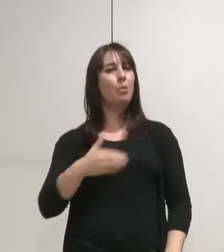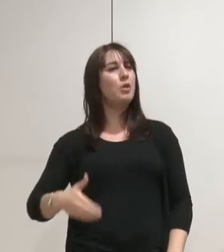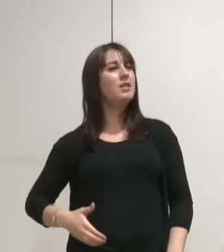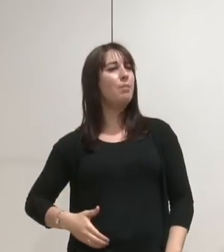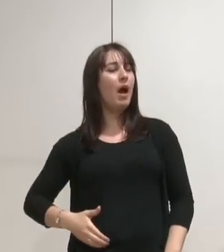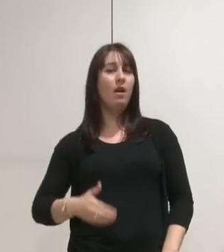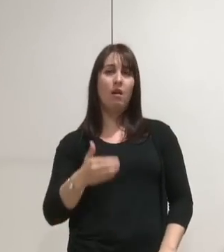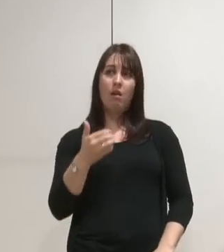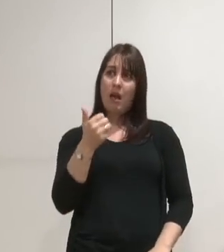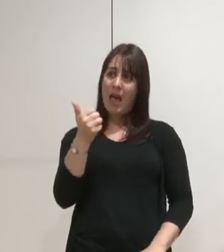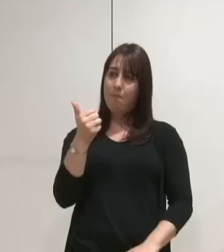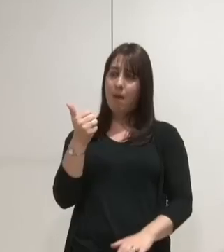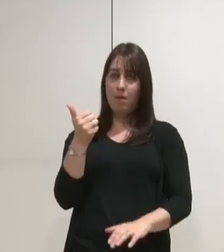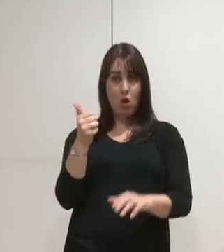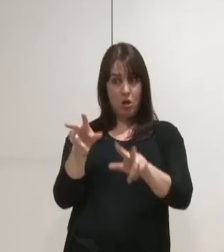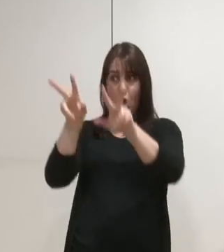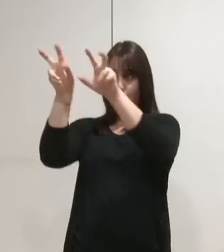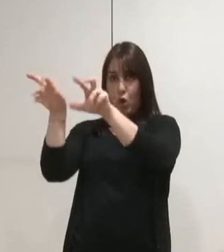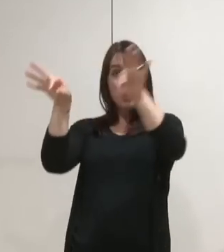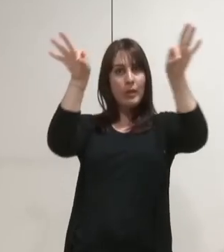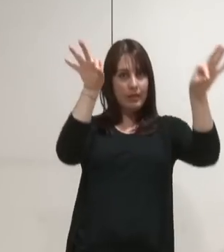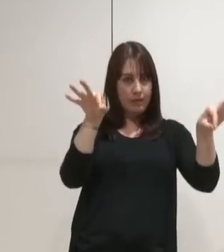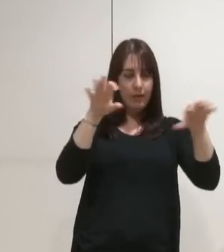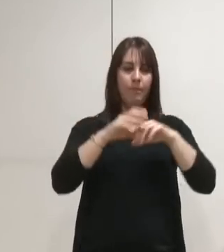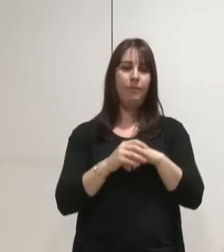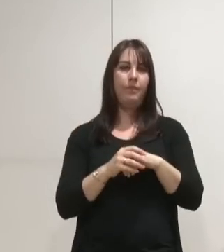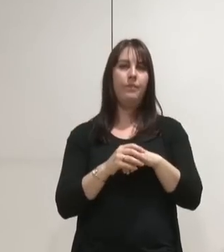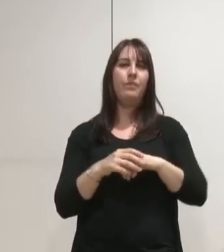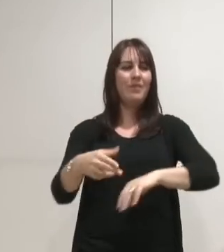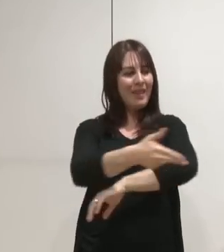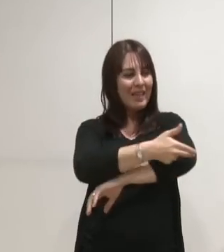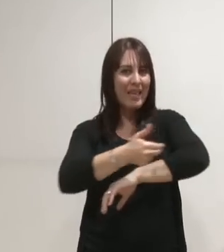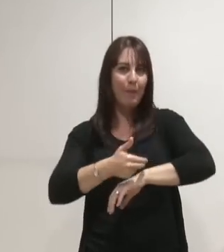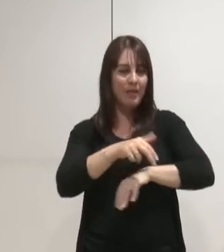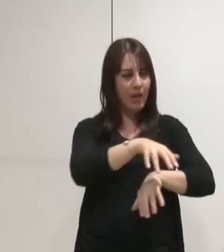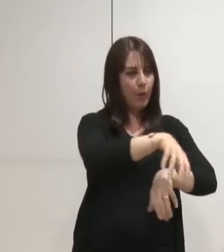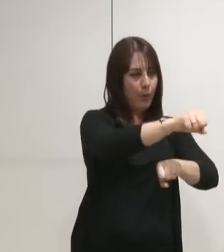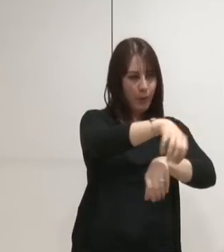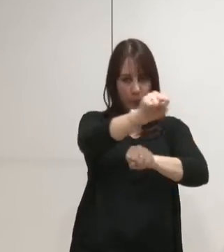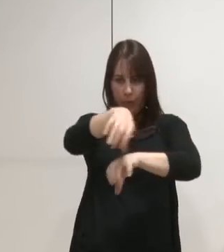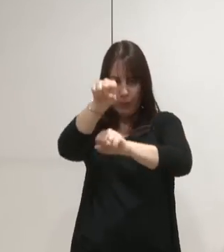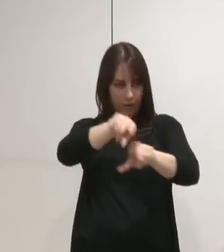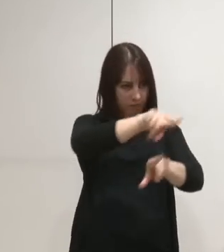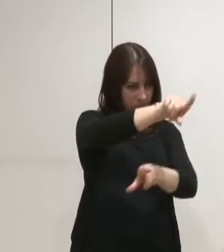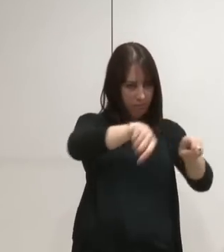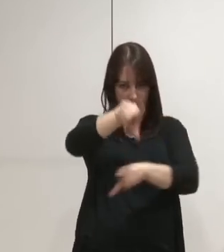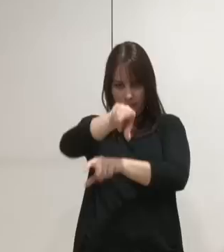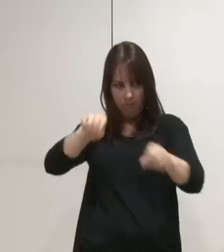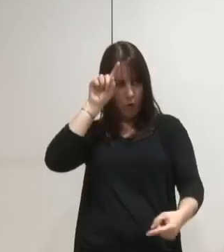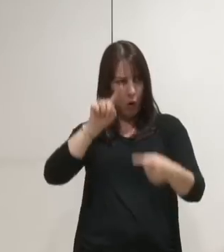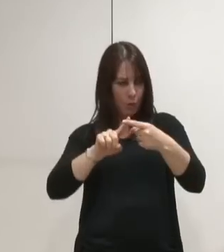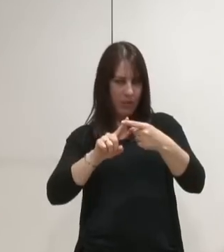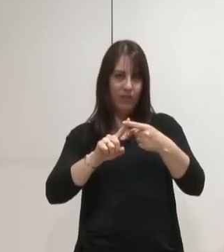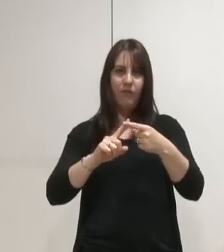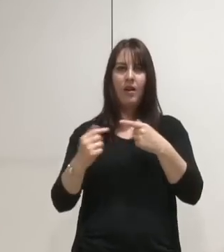écrit elle-même je cite les cabinets recrutés pour préparer et participer à la